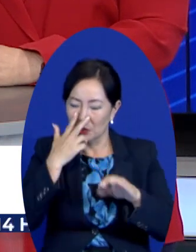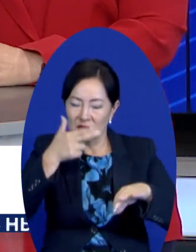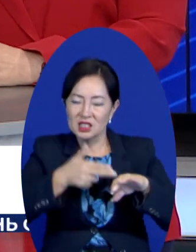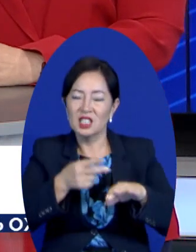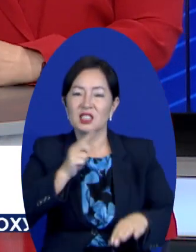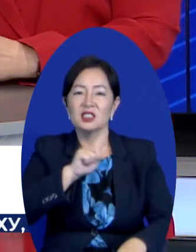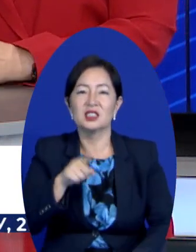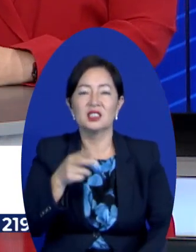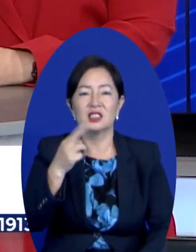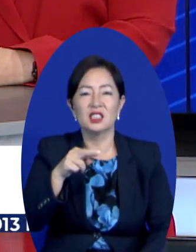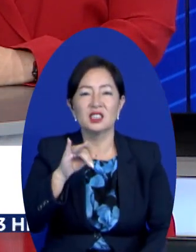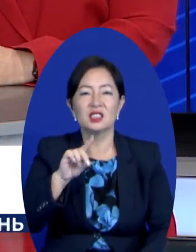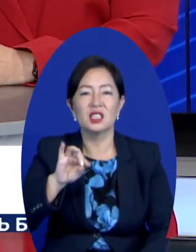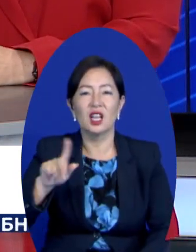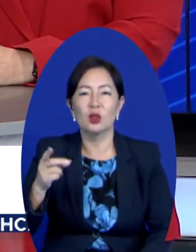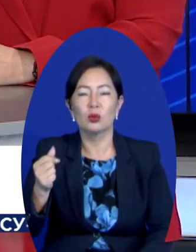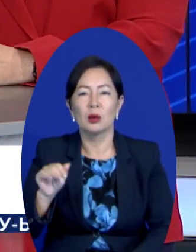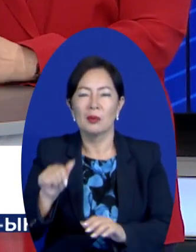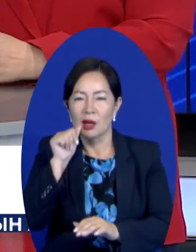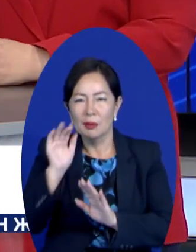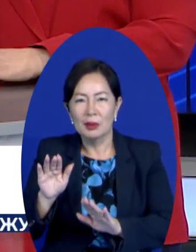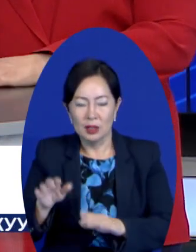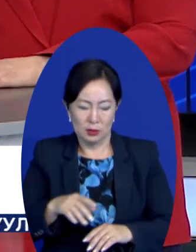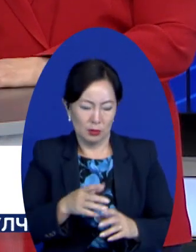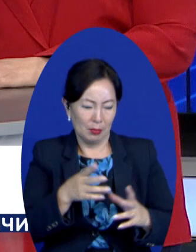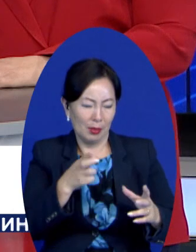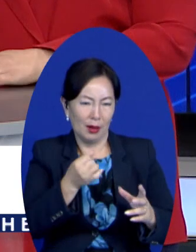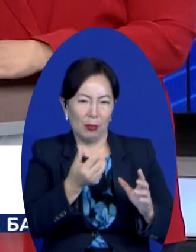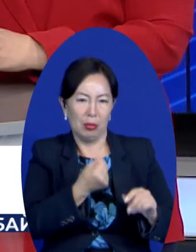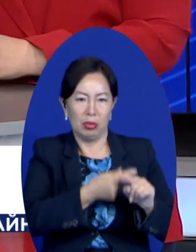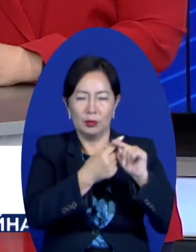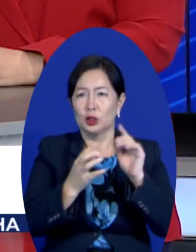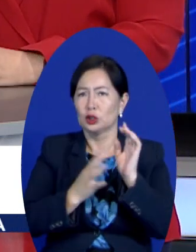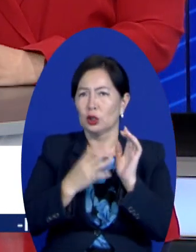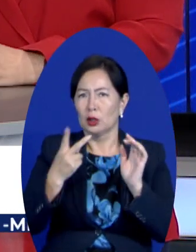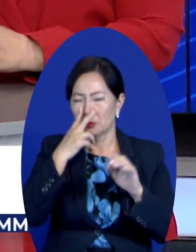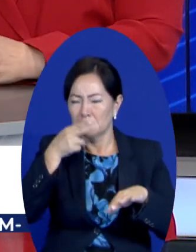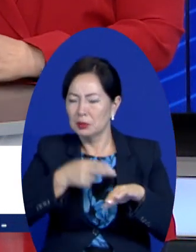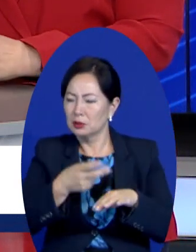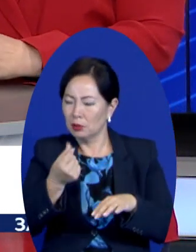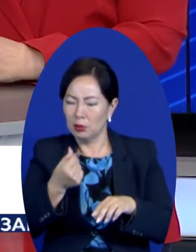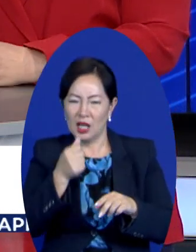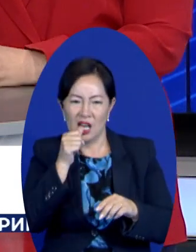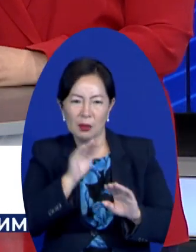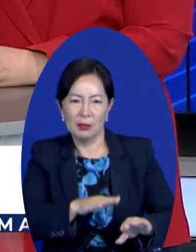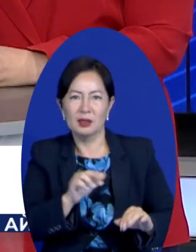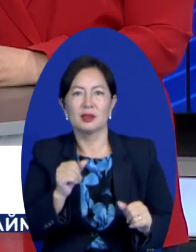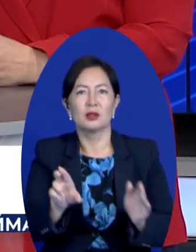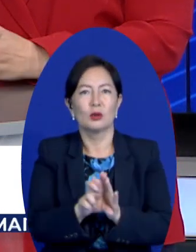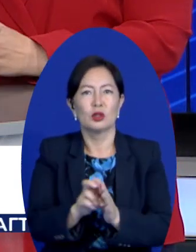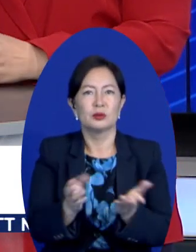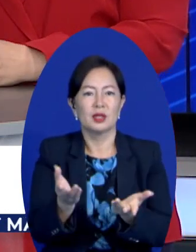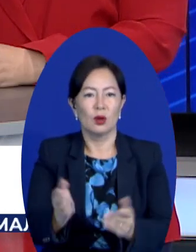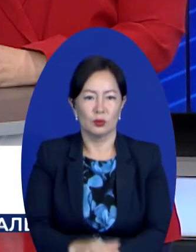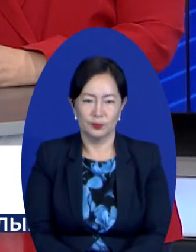үнийн бас хэрхэн байрх вэ? За үргийн хэрэглэний барааны одоо үнэнд нөлөөлж байгаа одоо 92 бензиныг бас онд устал одоо үнийг нь тогтвортой байлгах боломж байгаа юу?